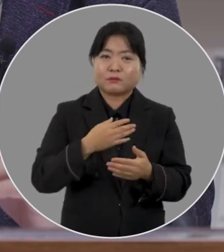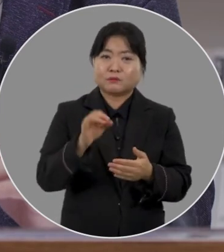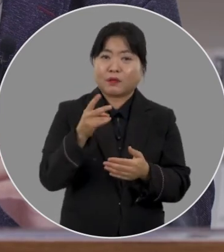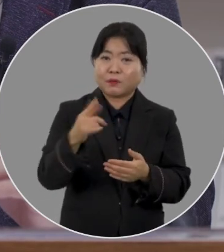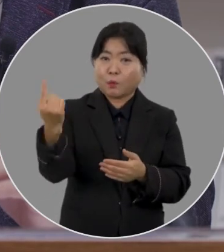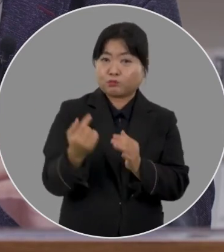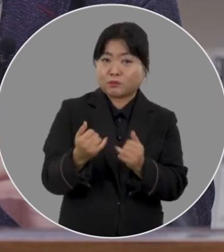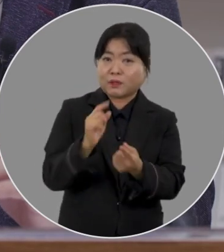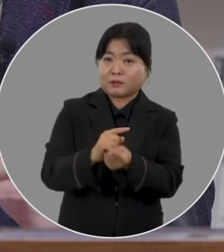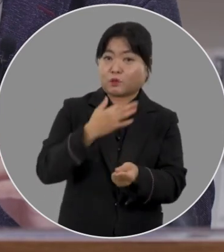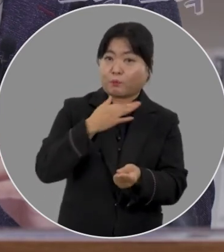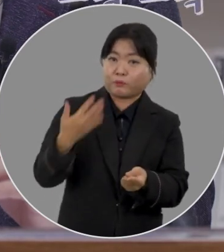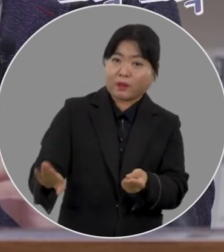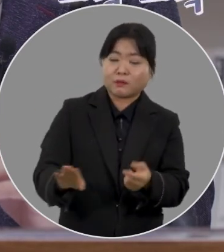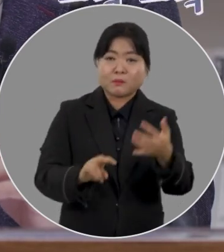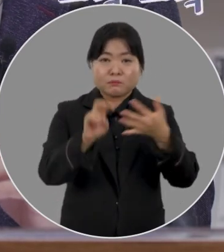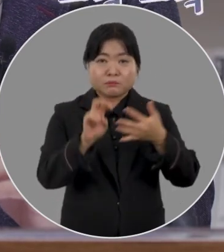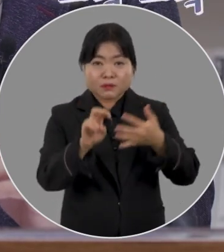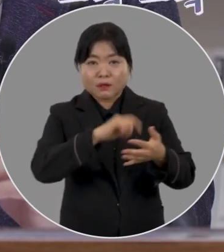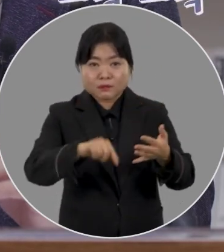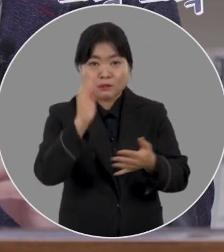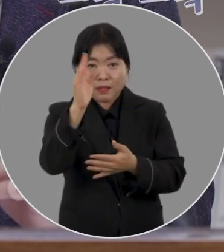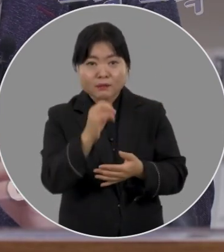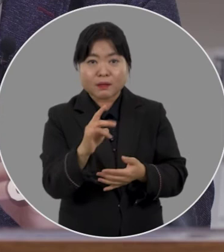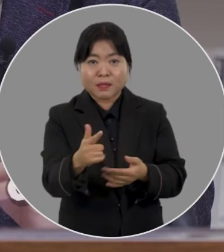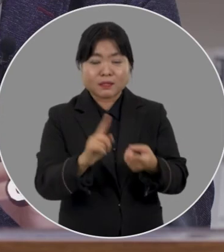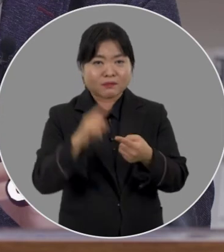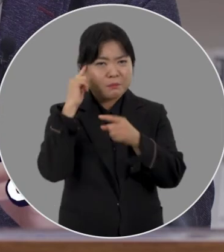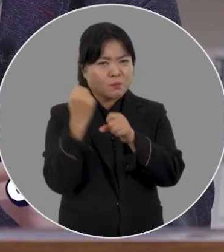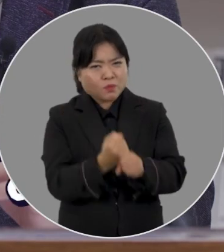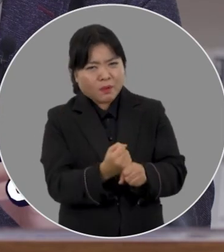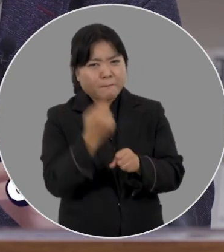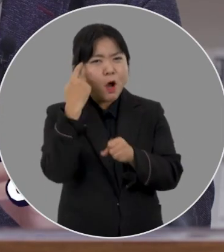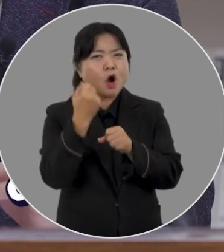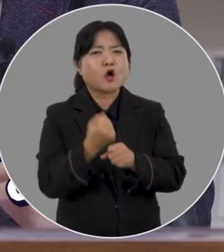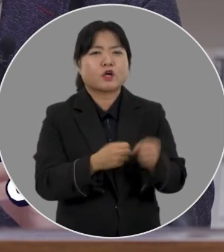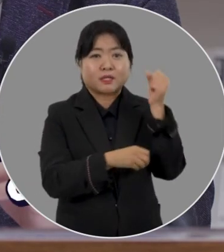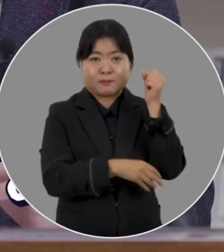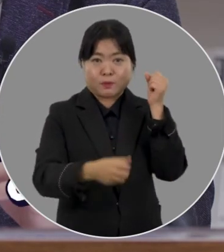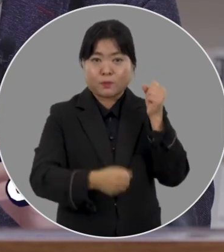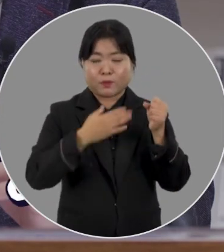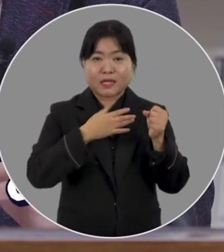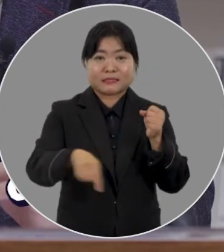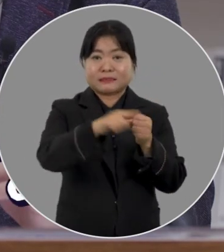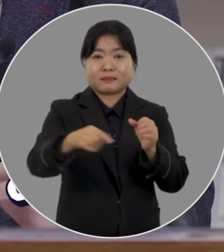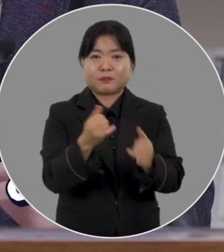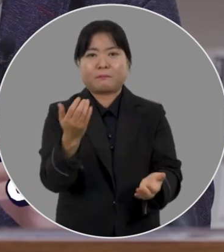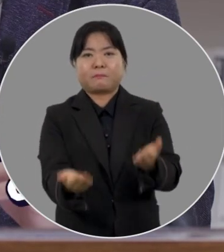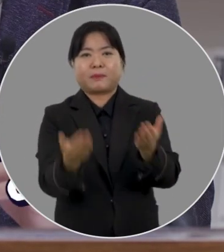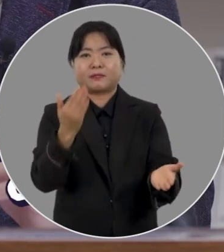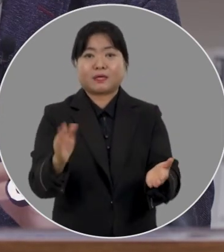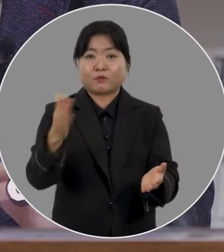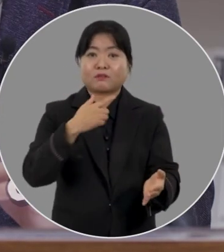없는데 그러면 미디어에서 얘기하는 예멘인에 대한 그런 고정관념, 편견에 기반해서 제가 그 사람들을 판단하게